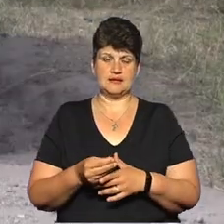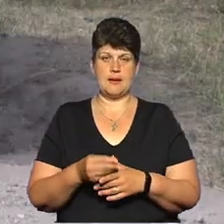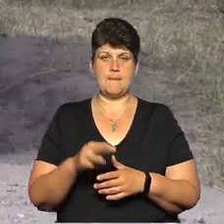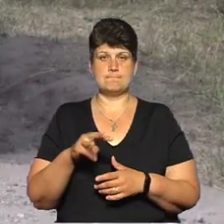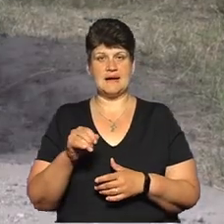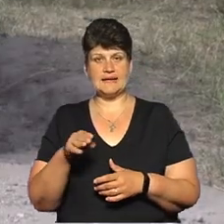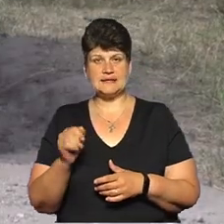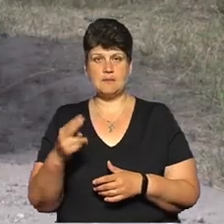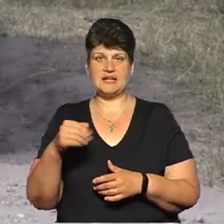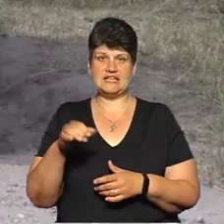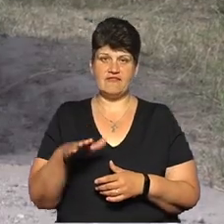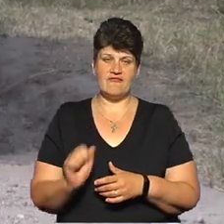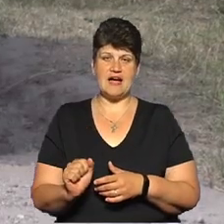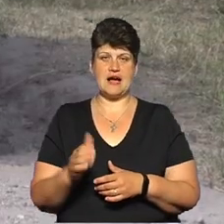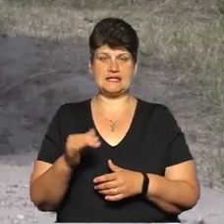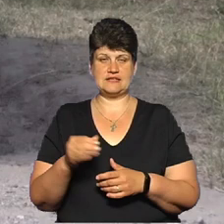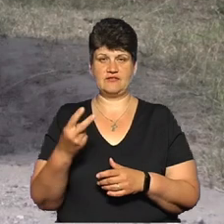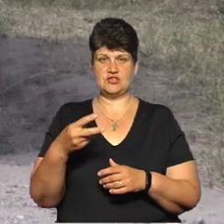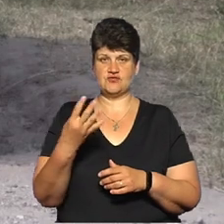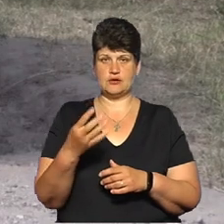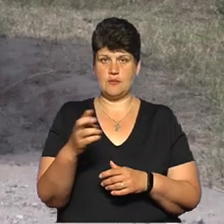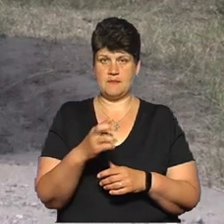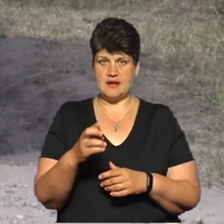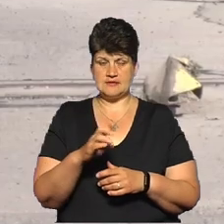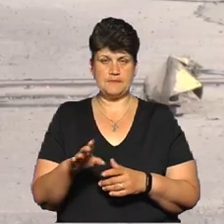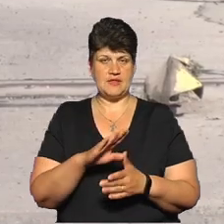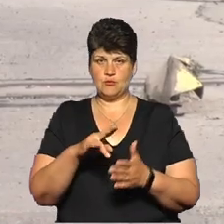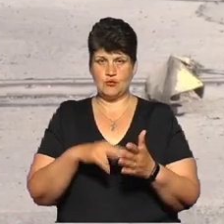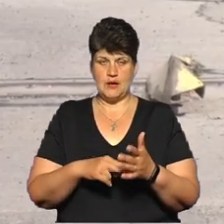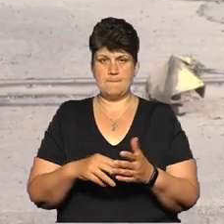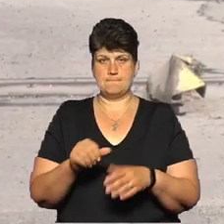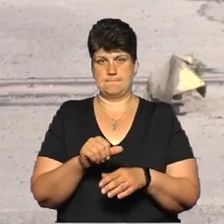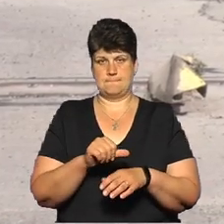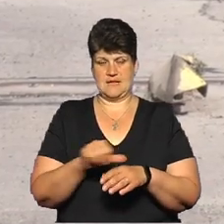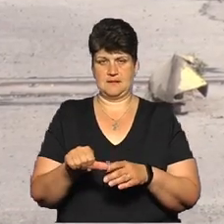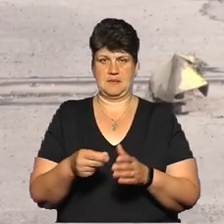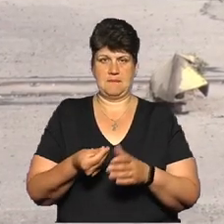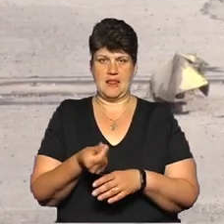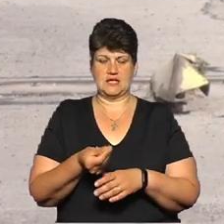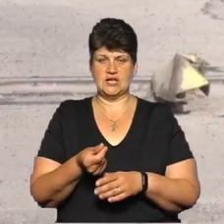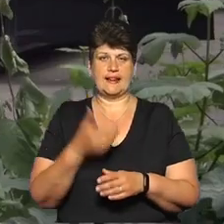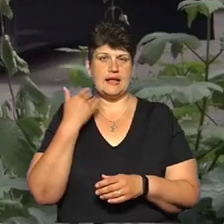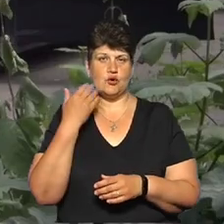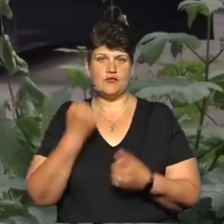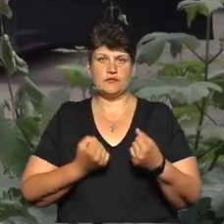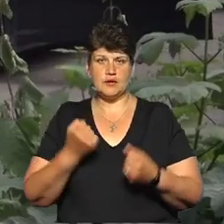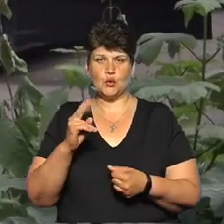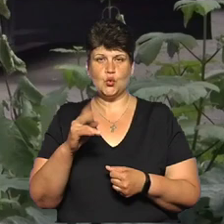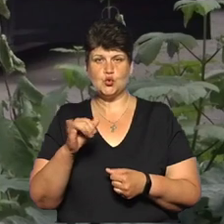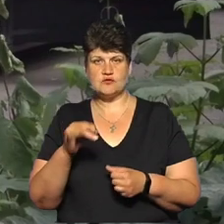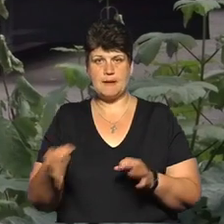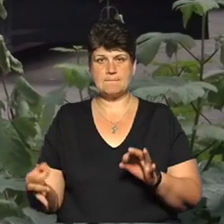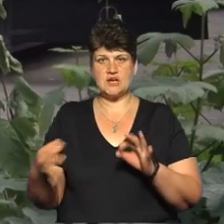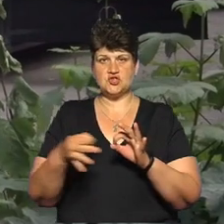За його словами, від 24 березня не оподатковуються митними платежами легкові автомобілі, кузови до них, причепи, мотоцикли, а